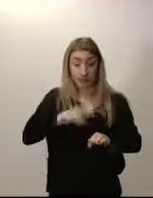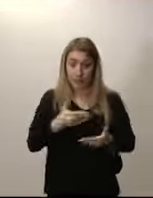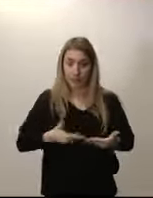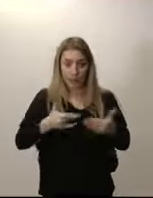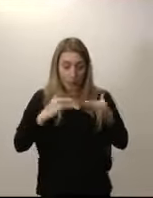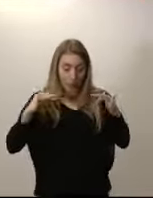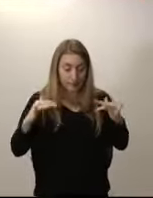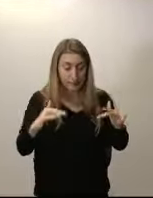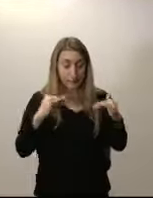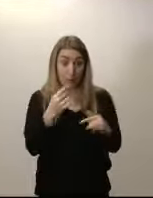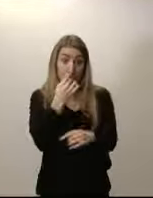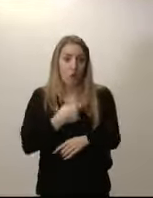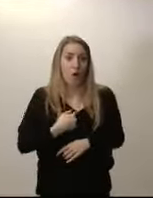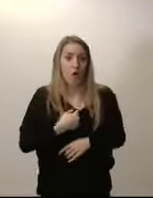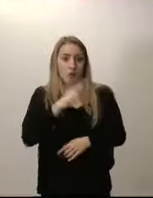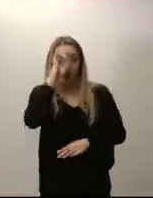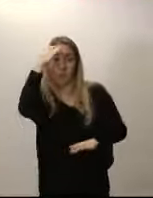Je pense que là, c'est des suppositions.